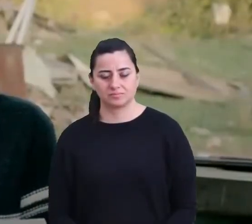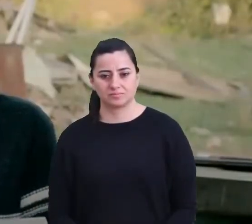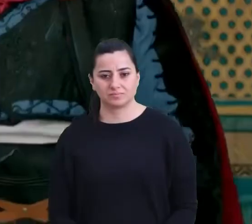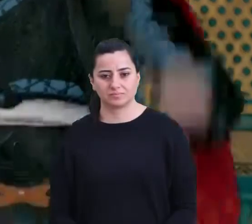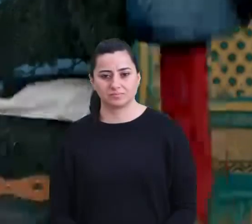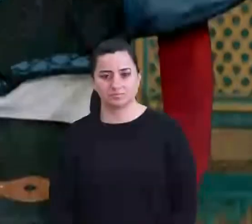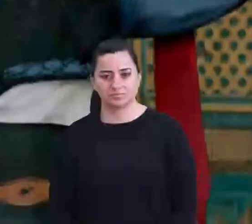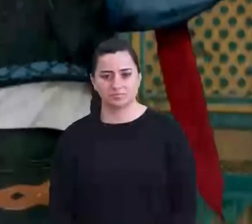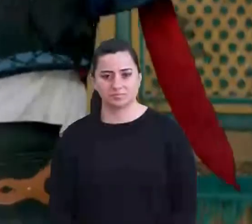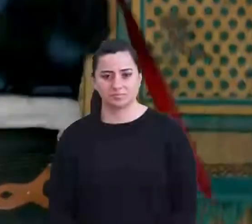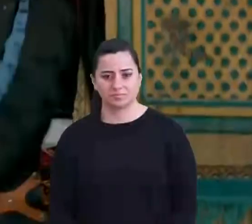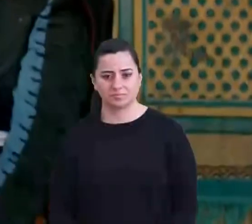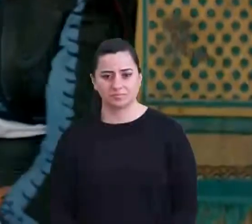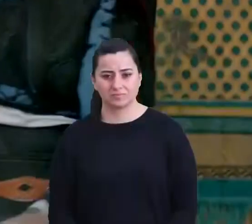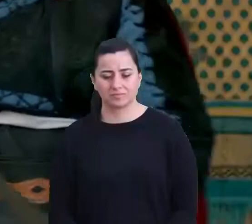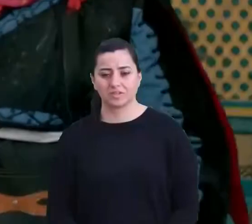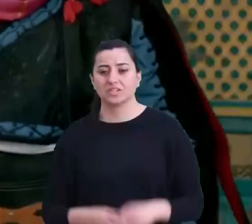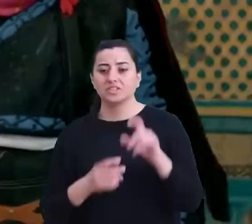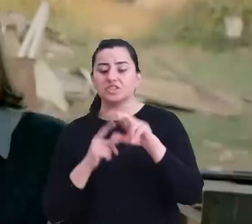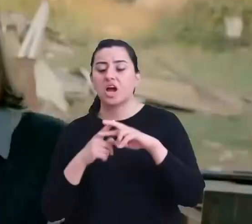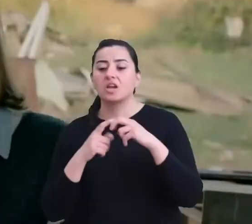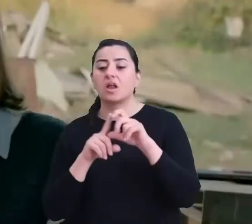Bak bakayım. Süleyman arkadan kaçıyor. Çardak.